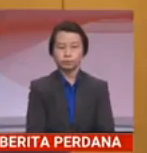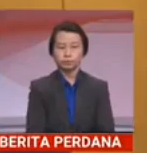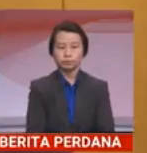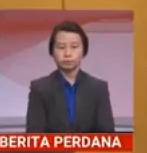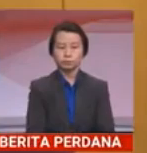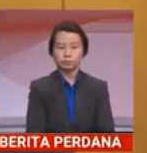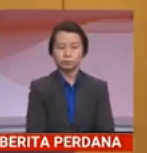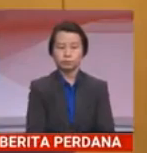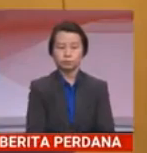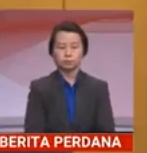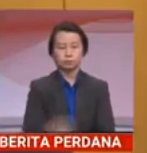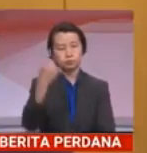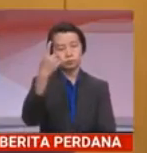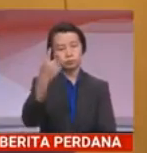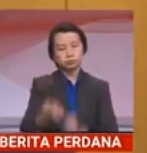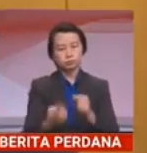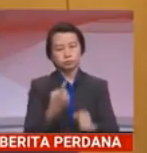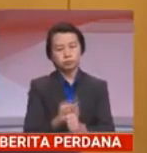So setahun